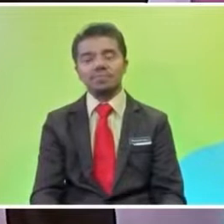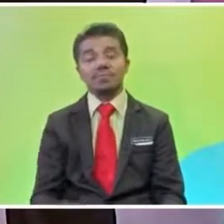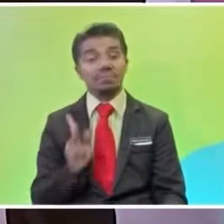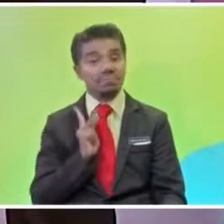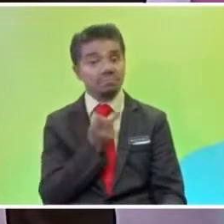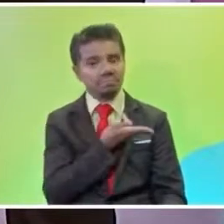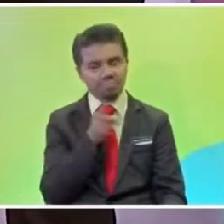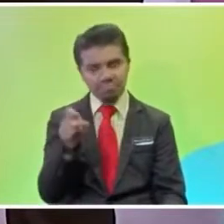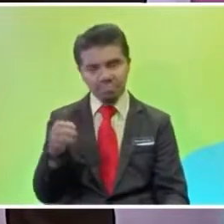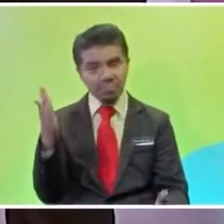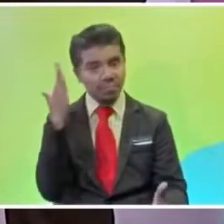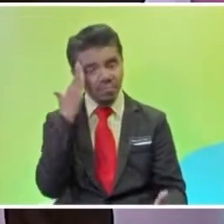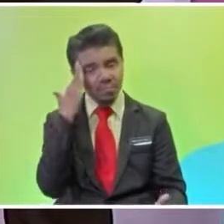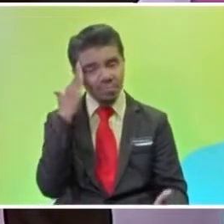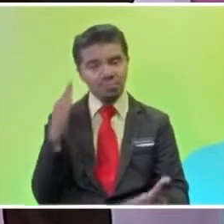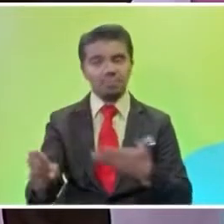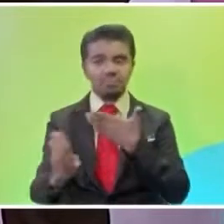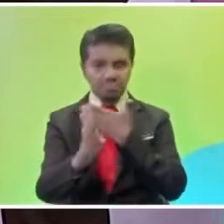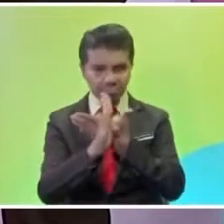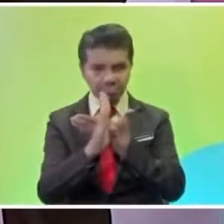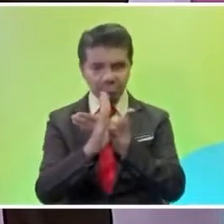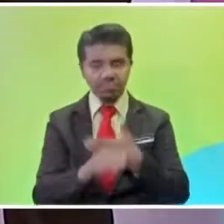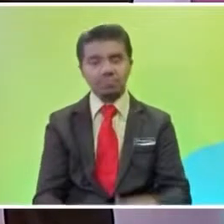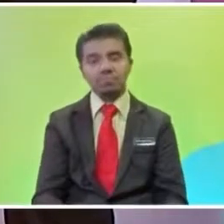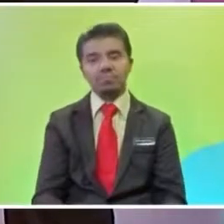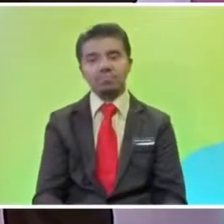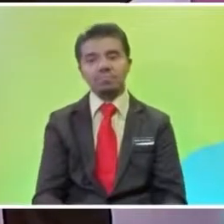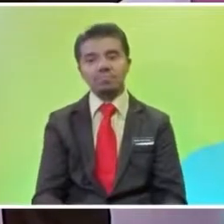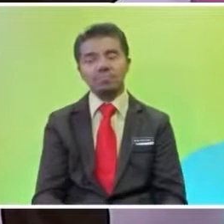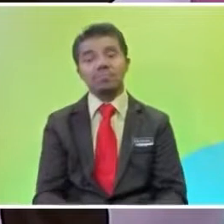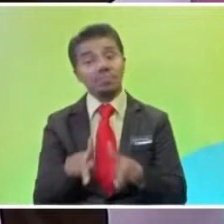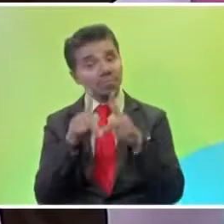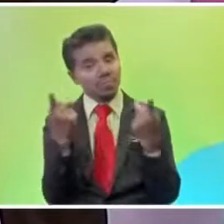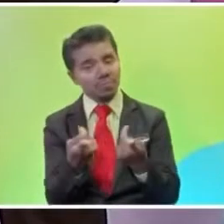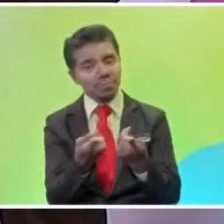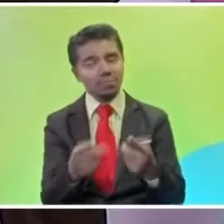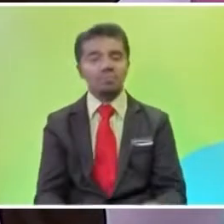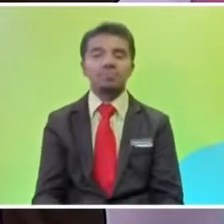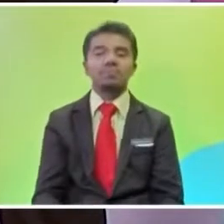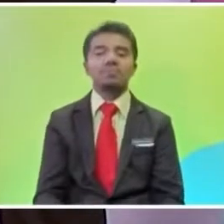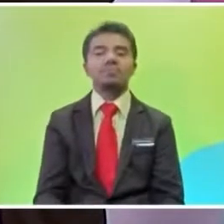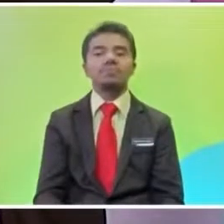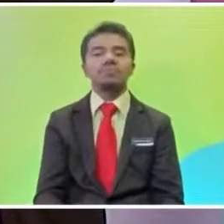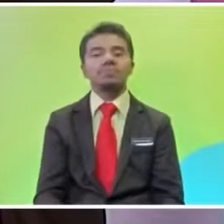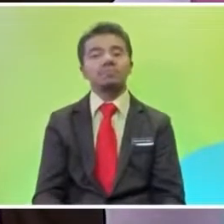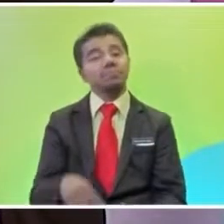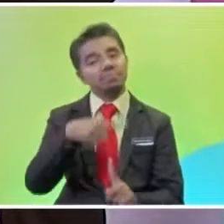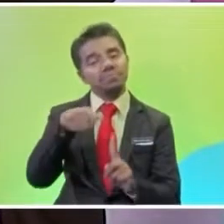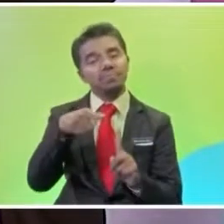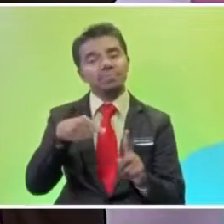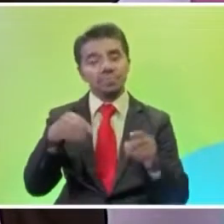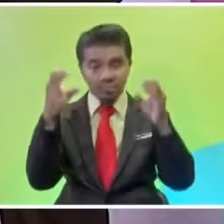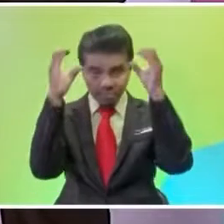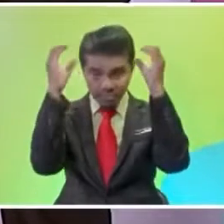penyalahgunaan bahan kepada diri keluarga dan masyarakat setelah Cikgu mengetahui standar Kandungan apa yang perlu